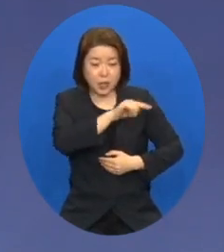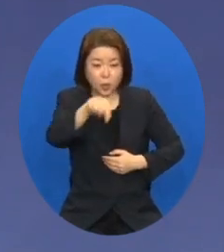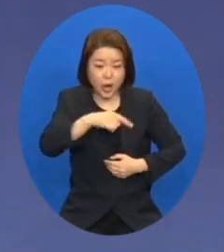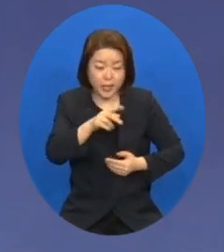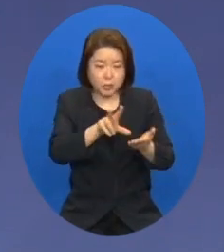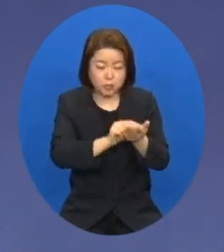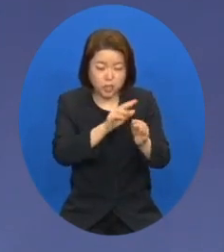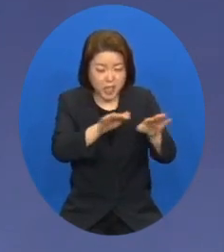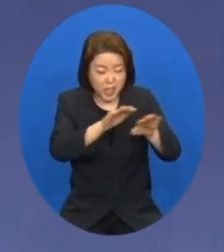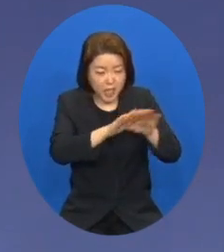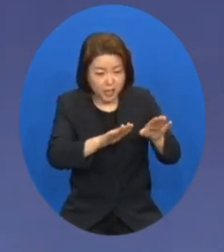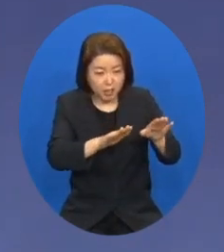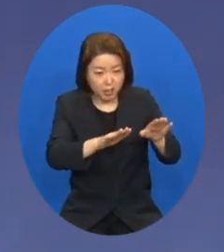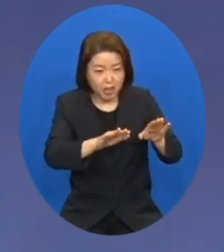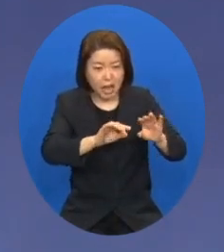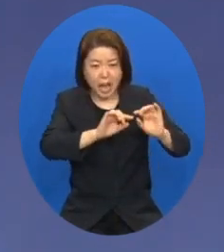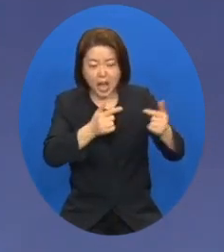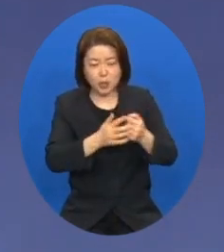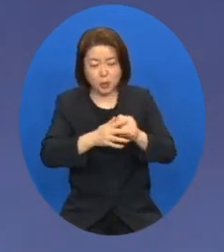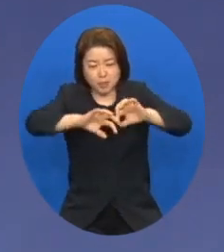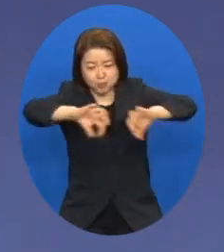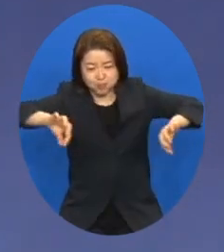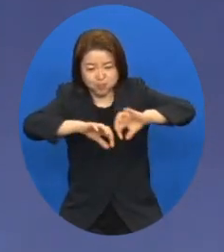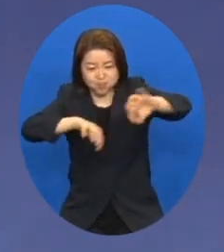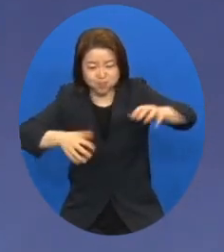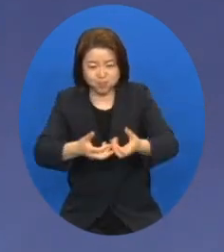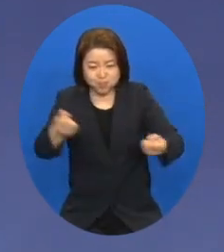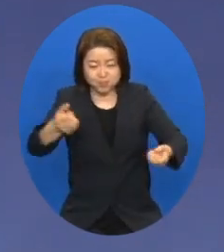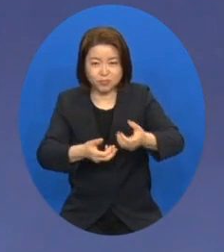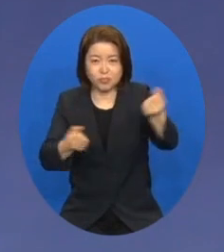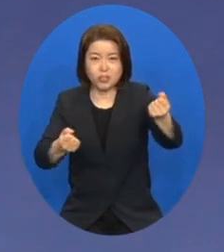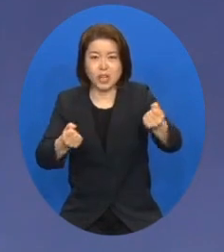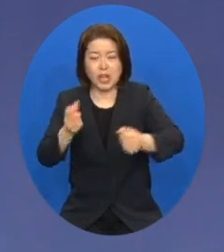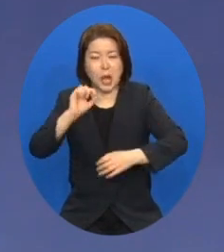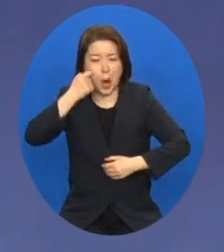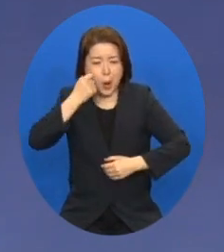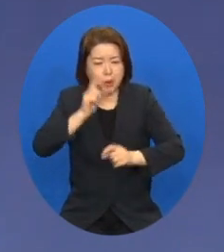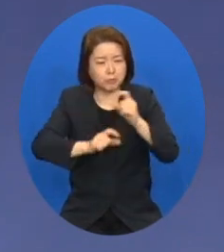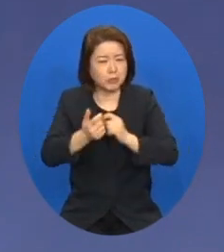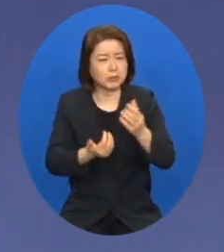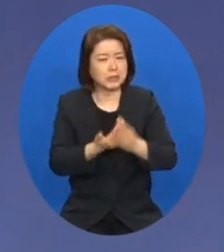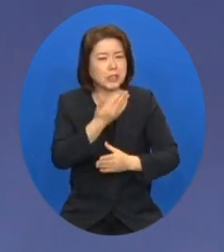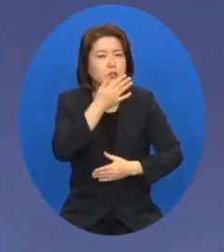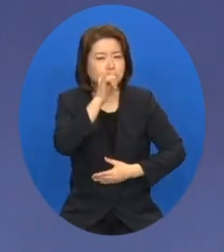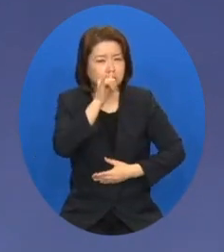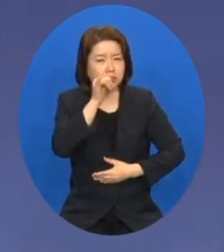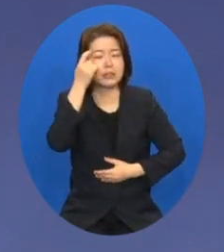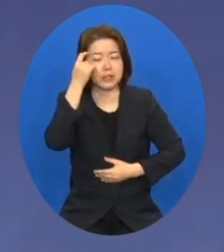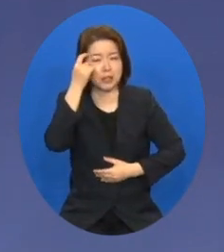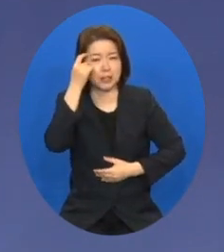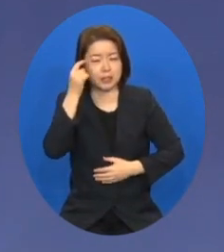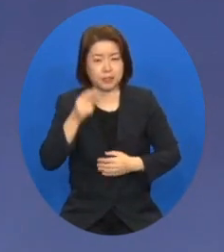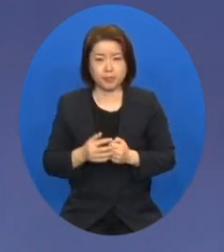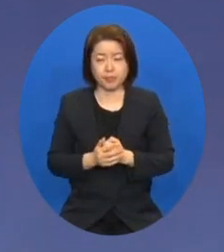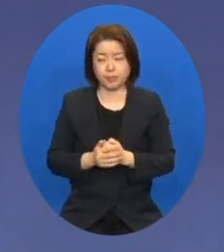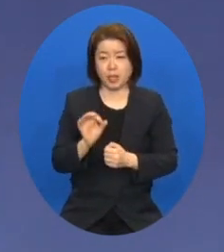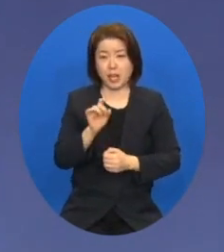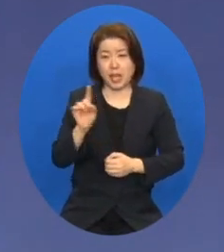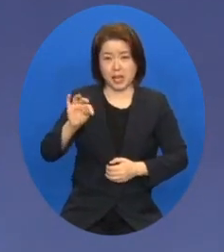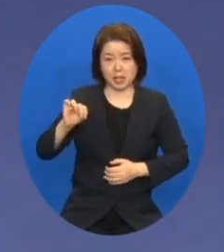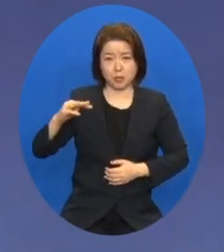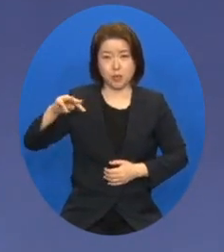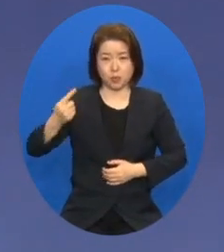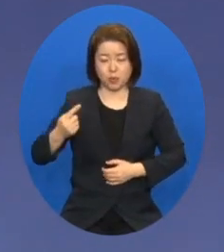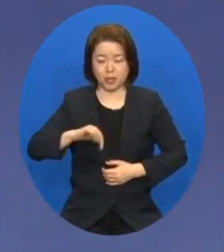오히려 더 파가 더 갈라질 수도 있는 그런 어려움도 예상할 수도 있는 얘기입니다 앞 올라가 스스로